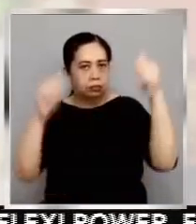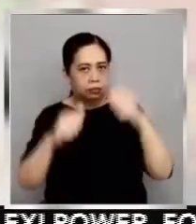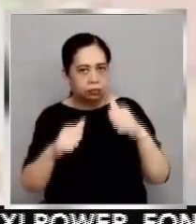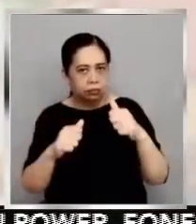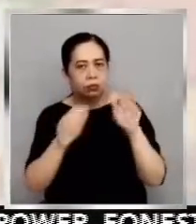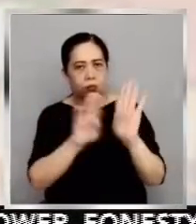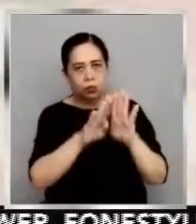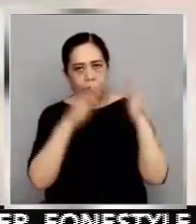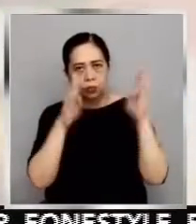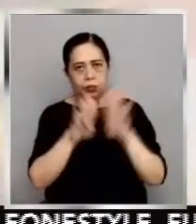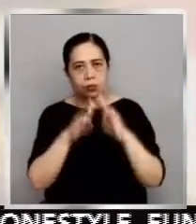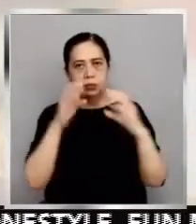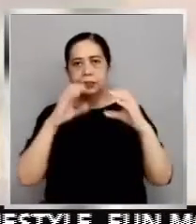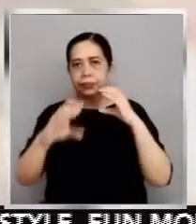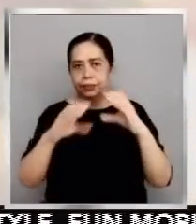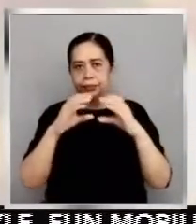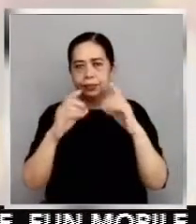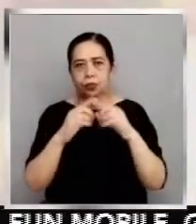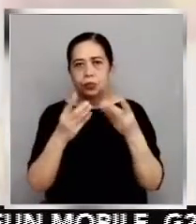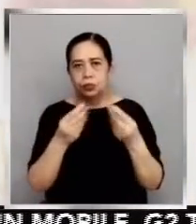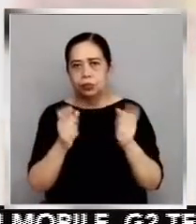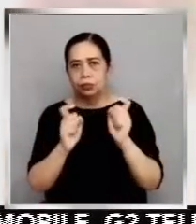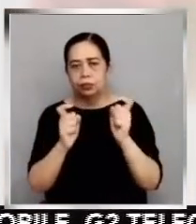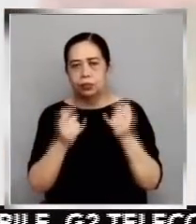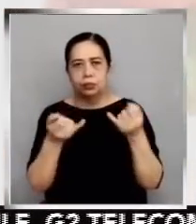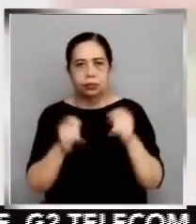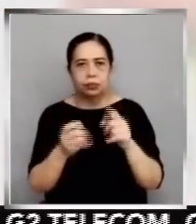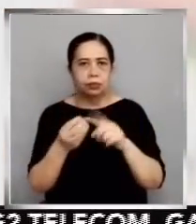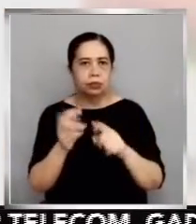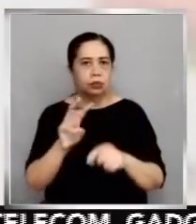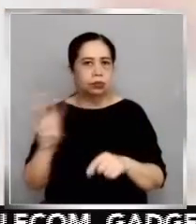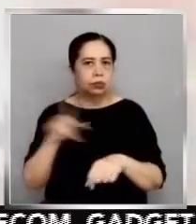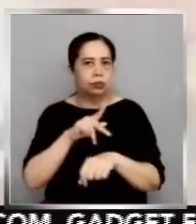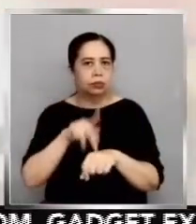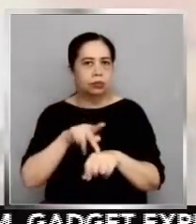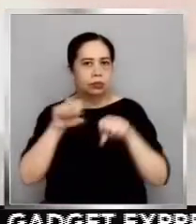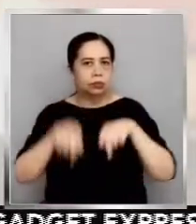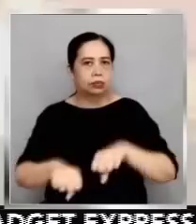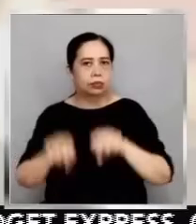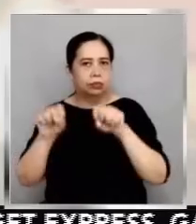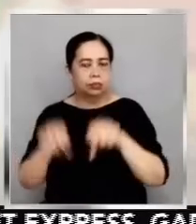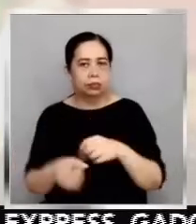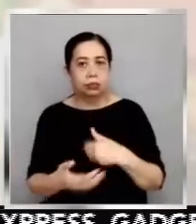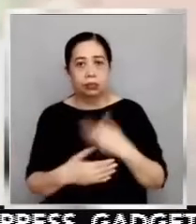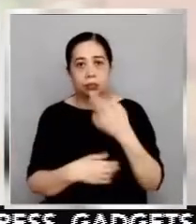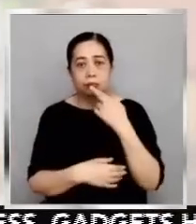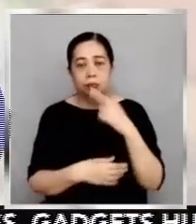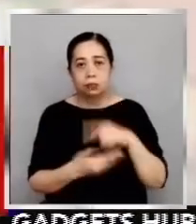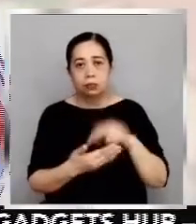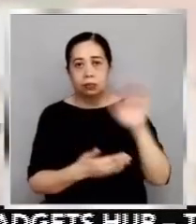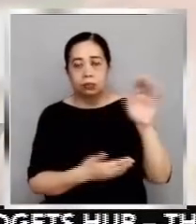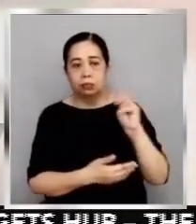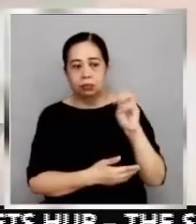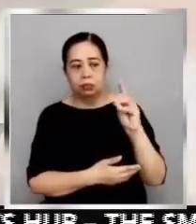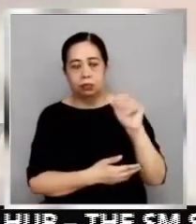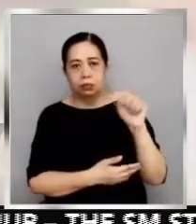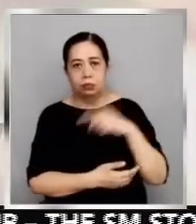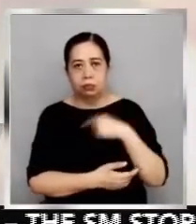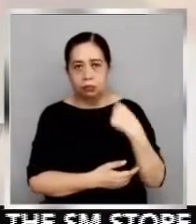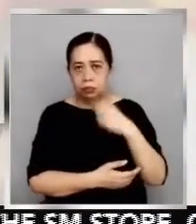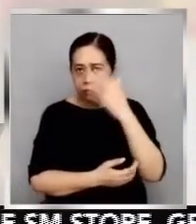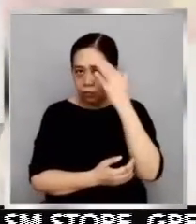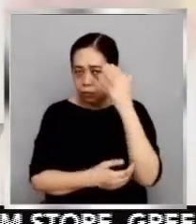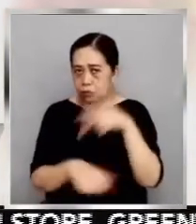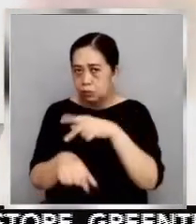pa ang komunikasyon para ma-resolve agad ang issue sa West Philippine Sea. Sa ulat naman ng Chinese state media, hiniling daw ni Qin Gang sa